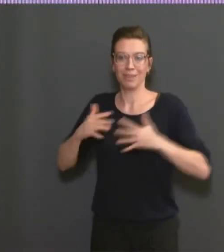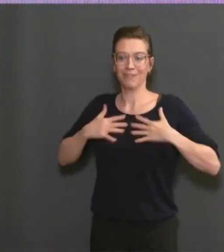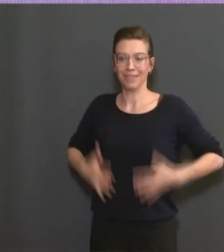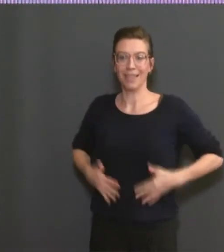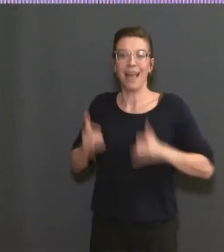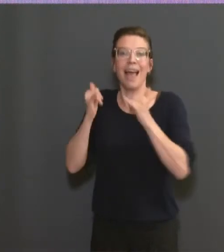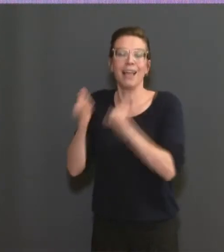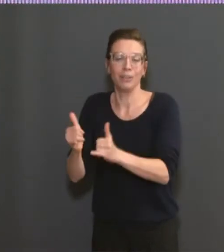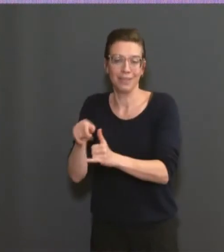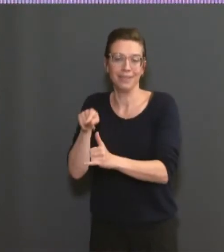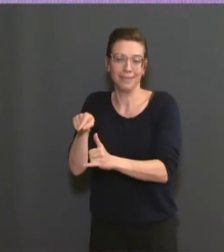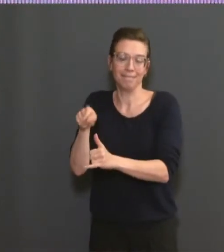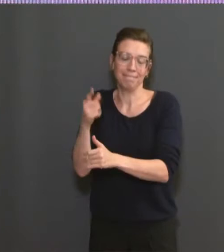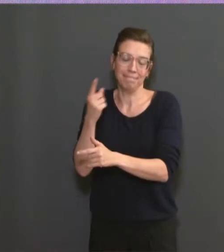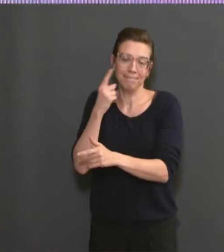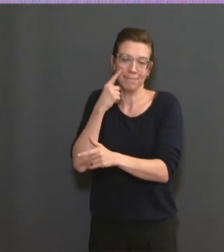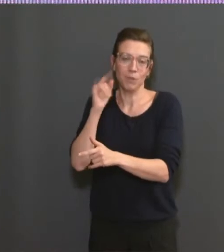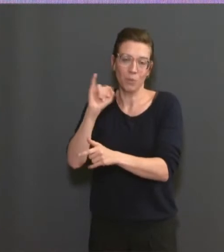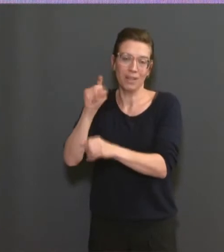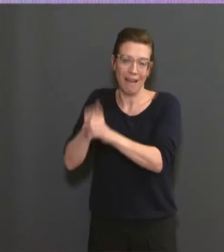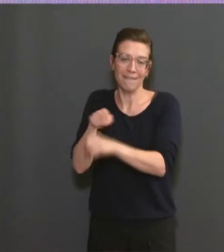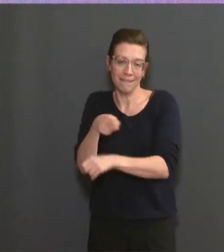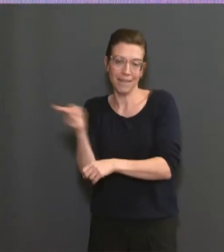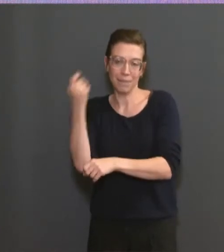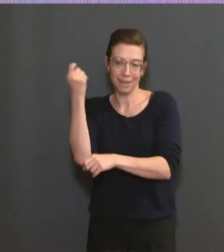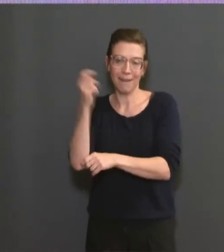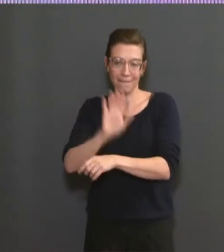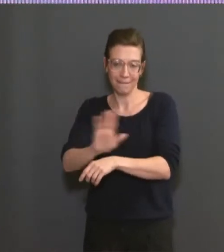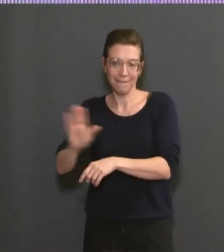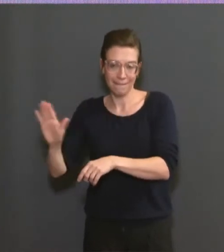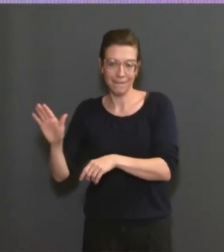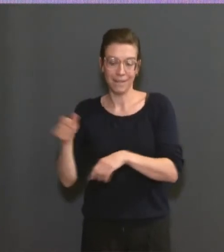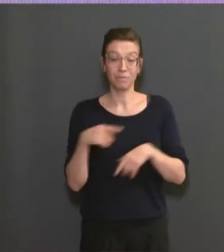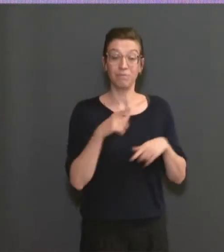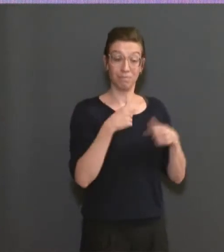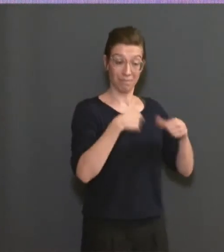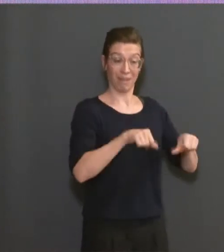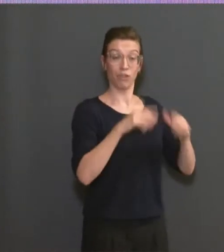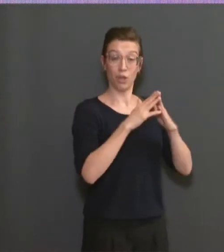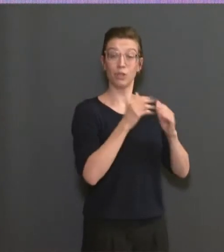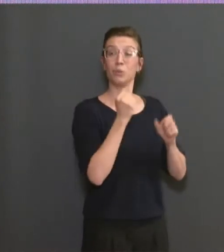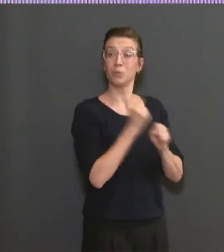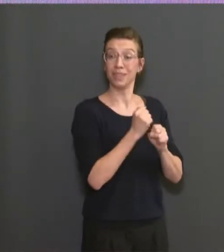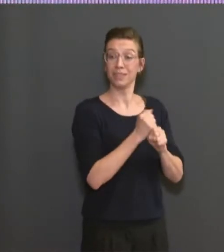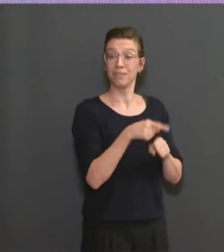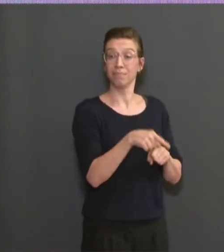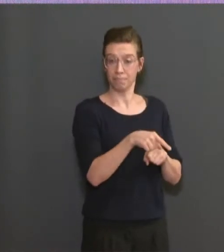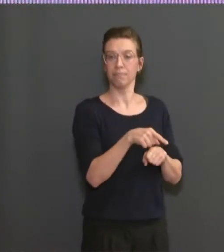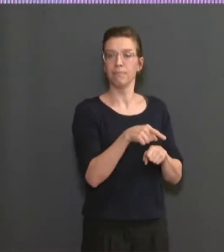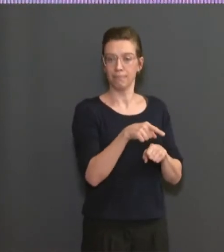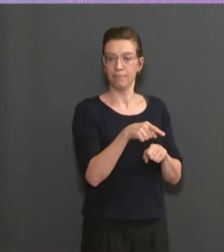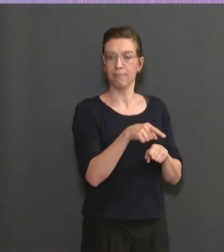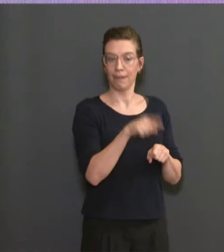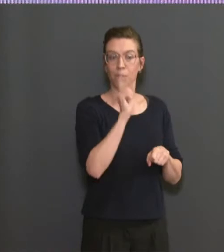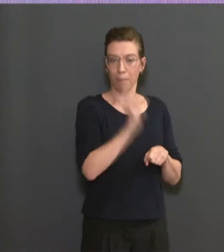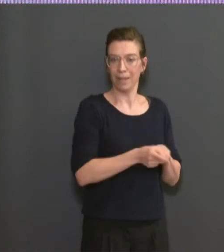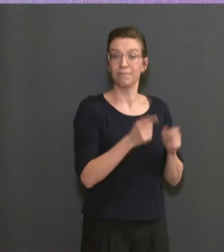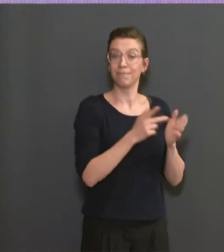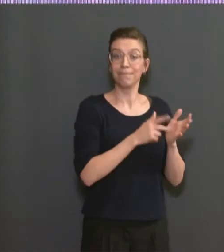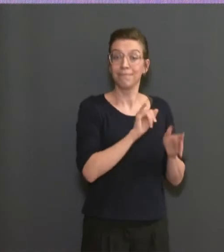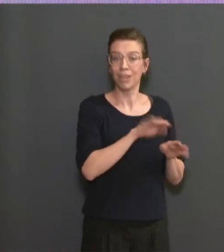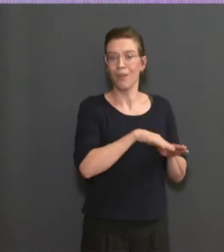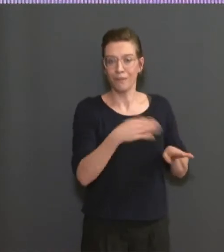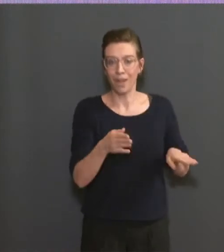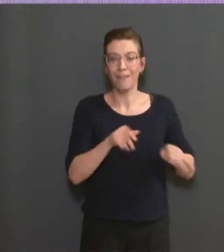Telethuiswerk is een zeer efficiënte manier om het virus af te remmen en het heeft een relatief beperkte impact.